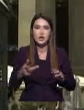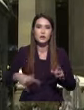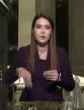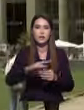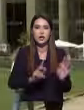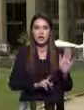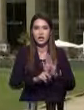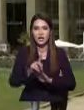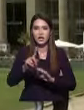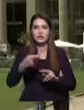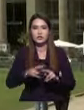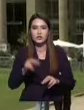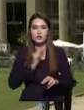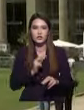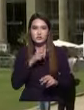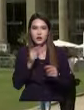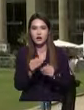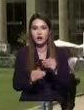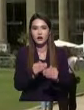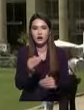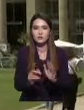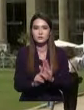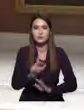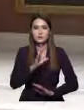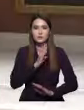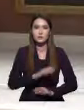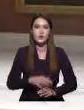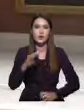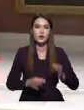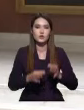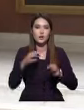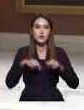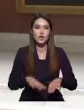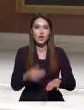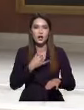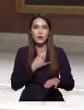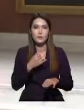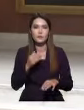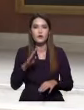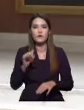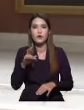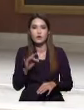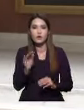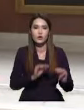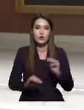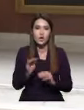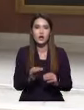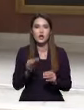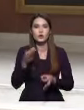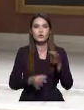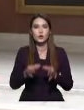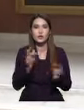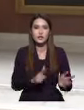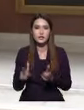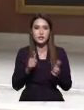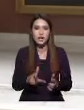және Ресейге жұмыс деп бастады. Сот жүйесінде бізде кішіні керек сұрақтар өте көп әлі. Соттарды тағайындау жағында, соттағы шығып